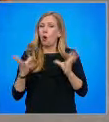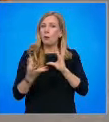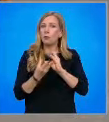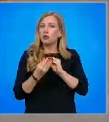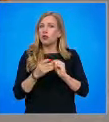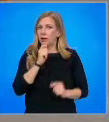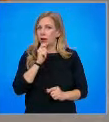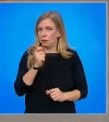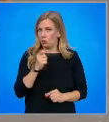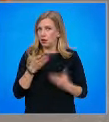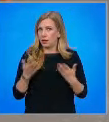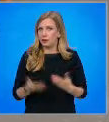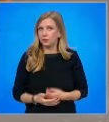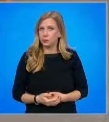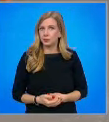Десислава Маркова.